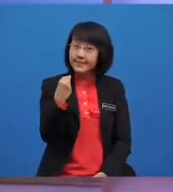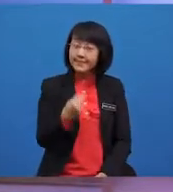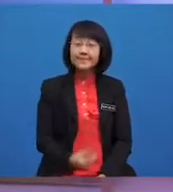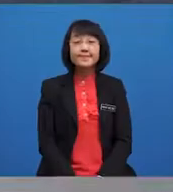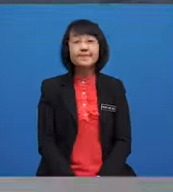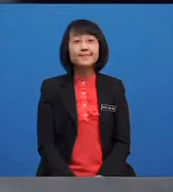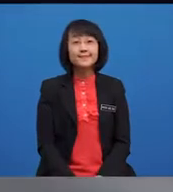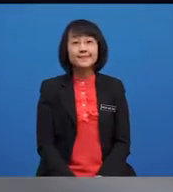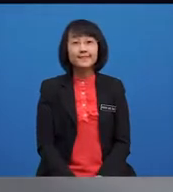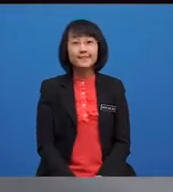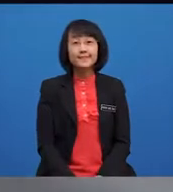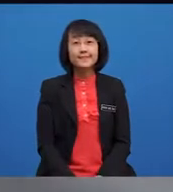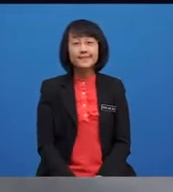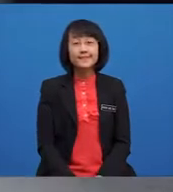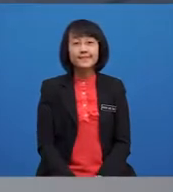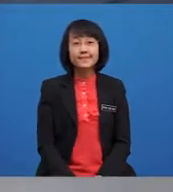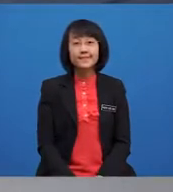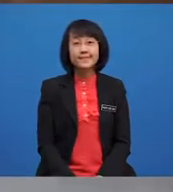ya.